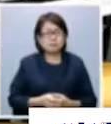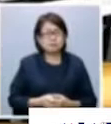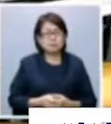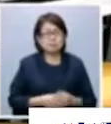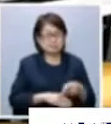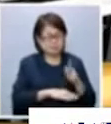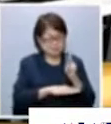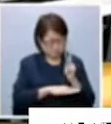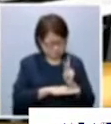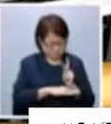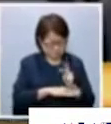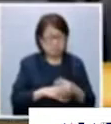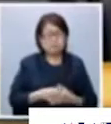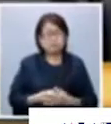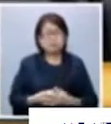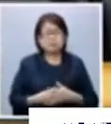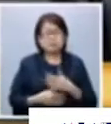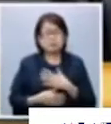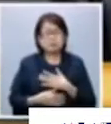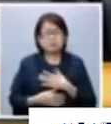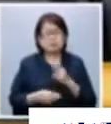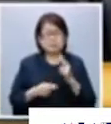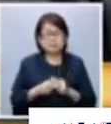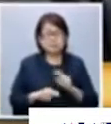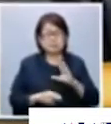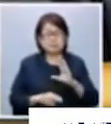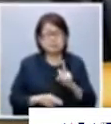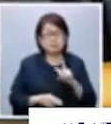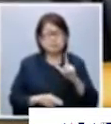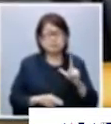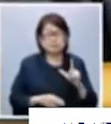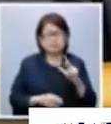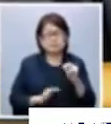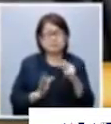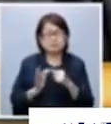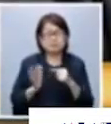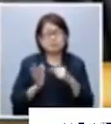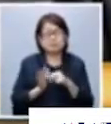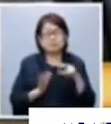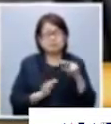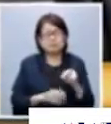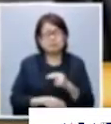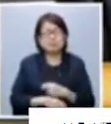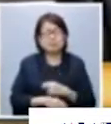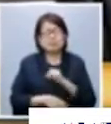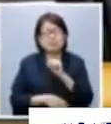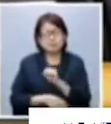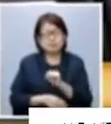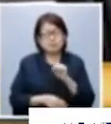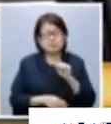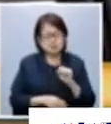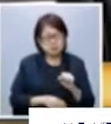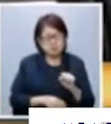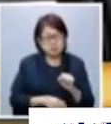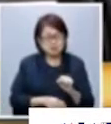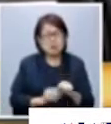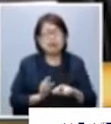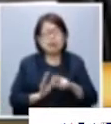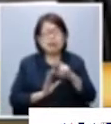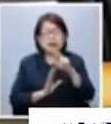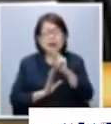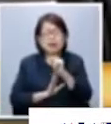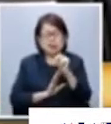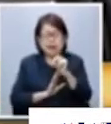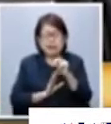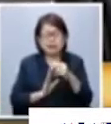ท่านประธานที่เคารพกระผมชนน่านสีแก้วสมาชิกสภาผู้แทนราษฎรจังหวัดน่านพรรค